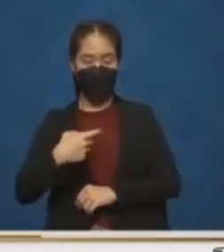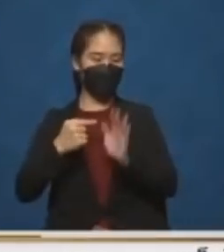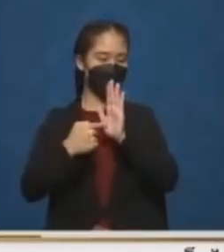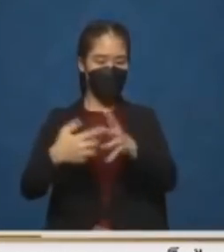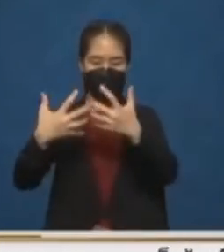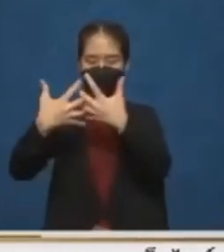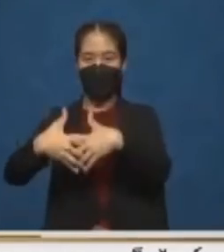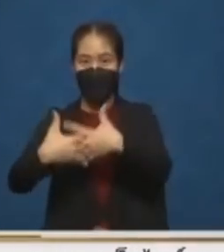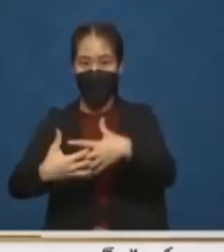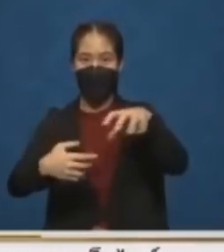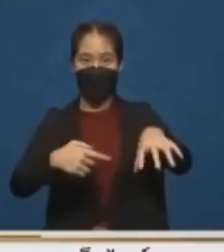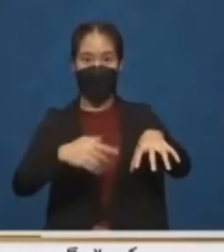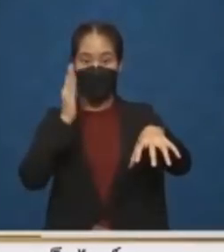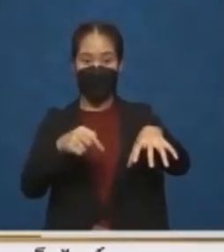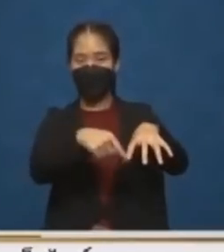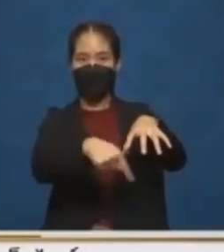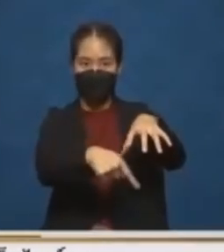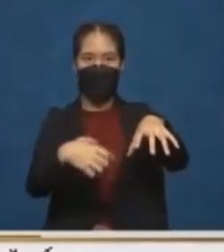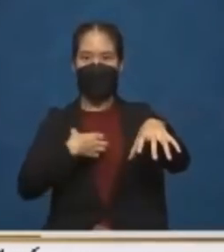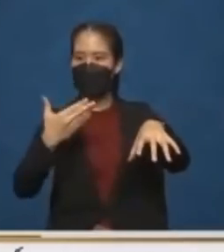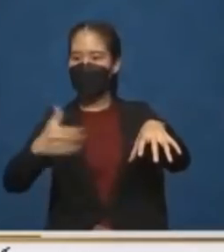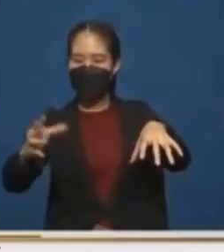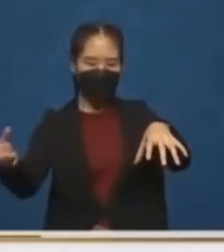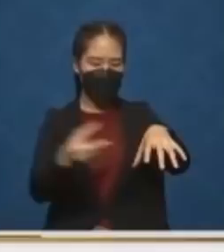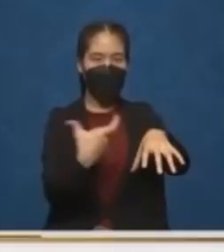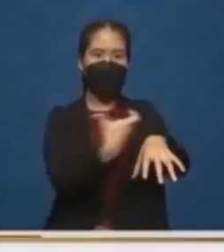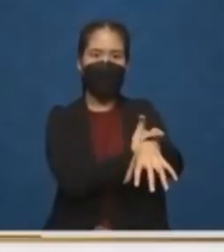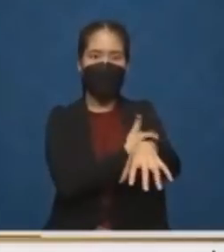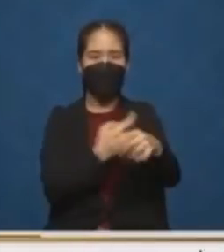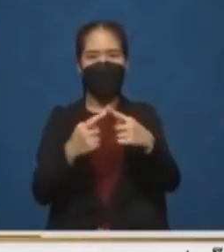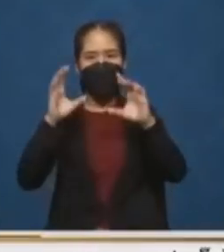ที่ต่ๆท่านกับไม่อำนวยความสะดวก